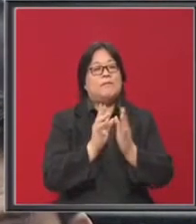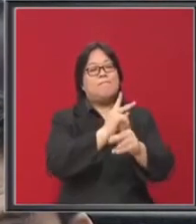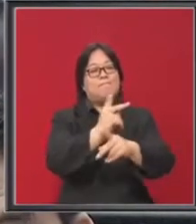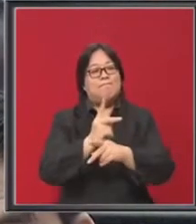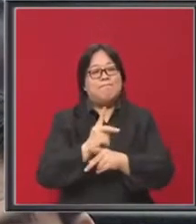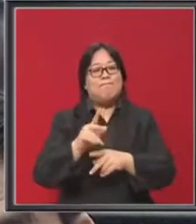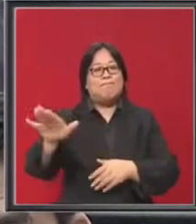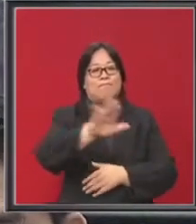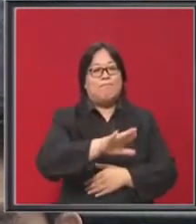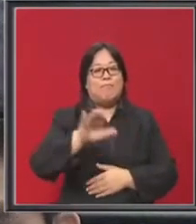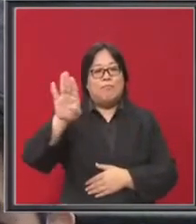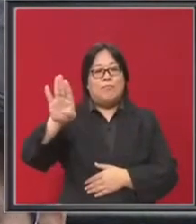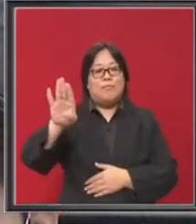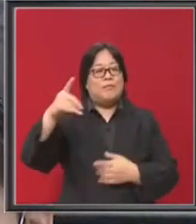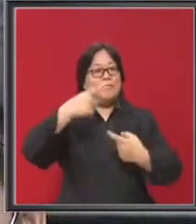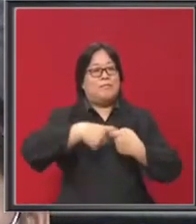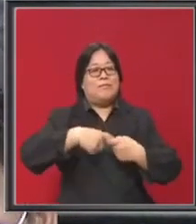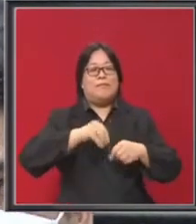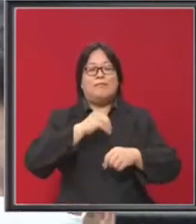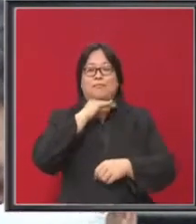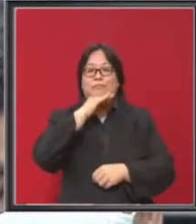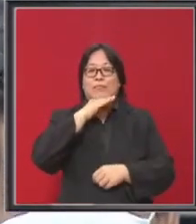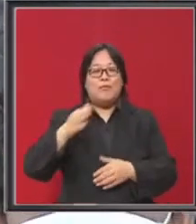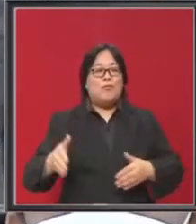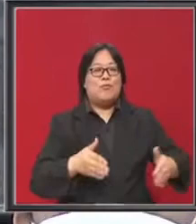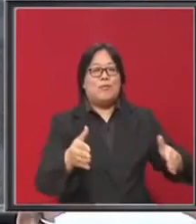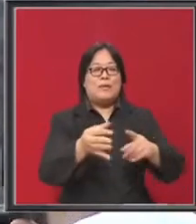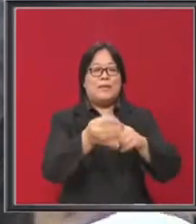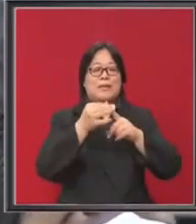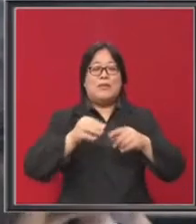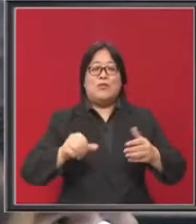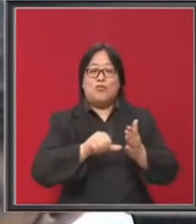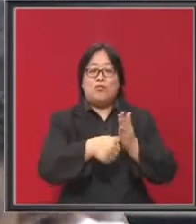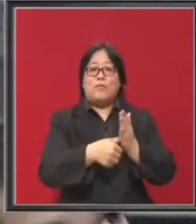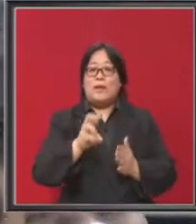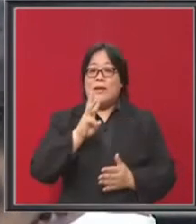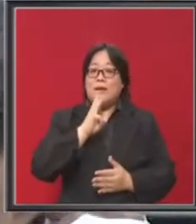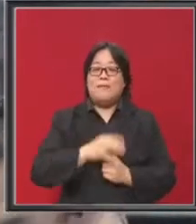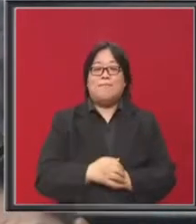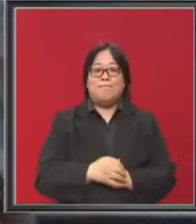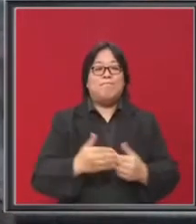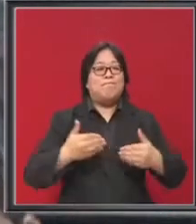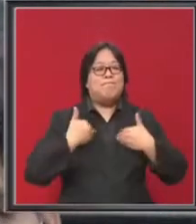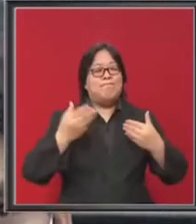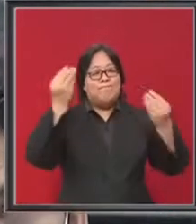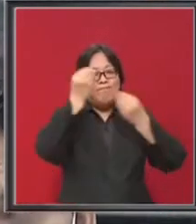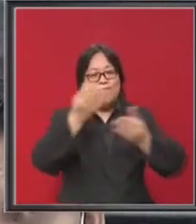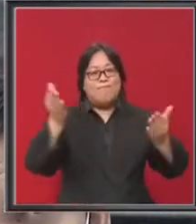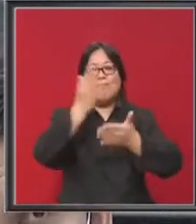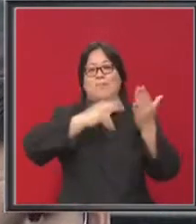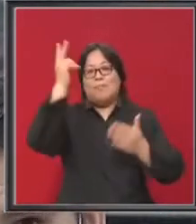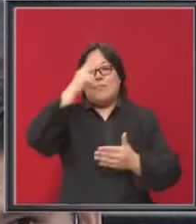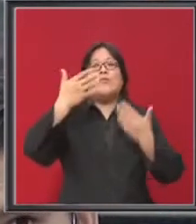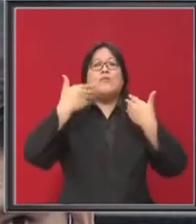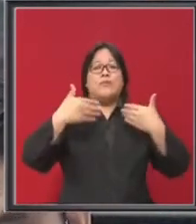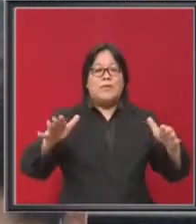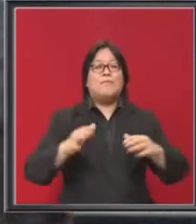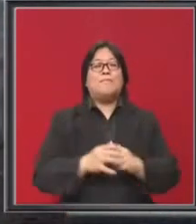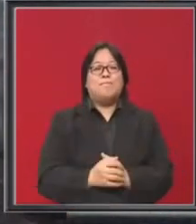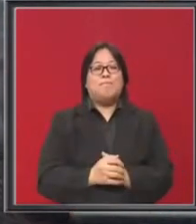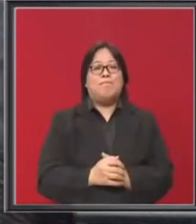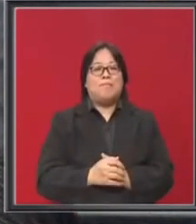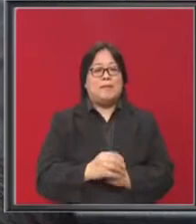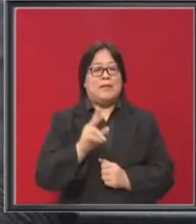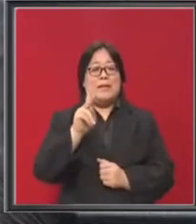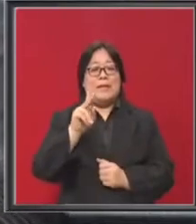oleh Muhammad yang berkaitan isu pencemaran alam sekitar khususnya sumber air suka City The malukan bahwa pihak kerajaan pertama kerajaan